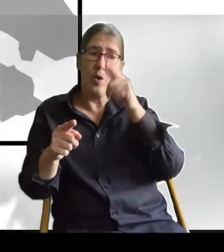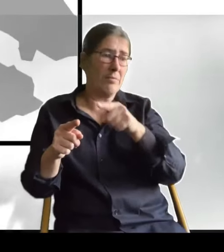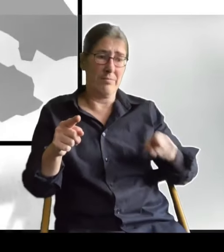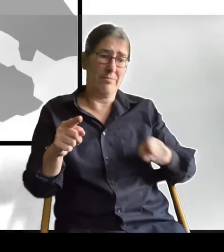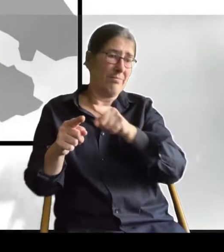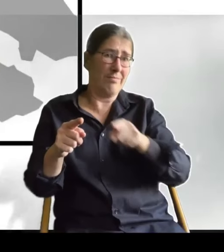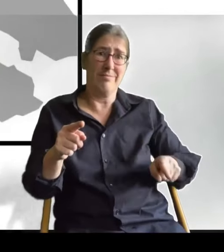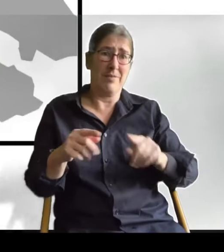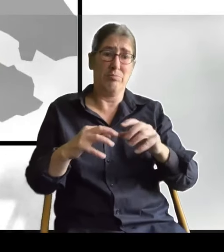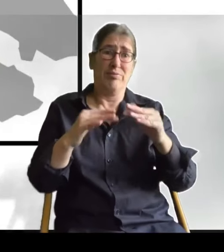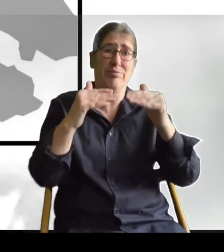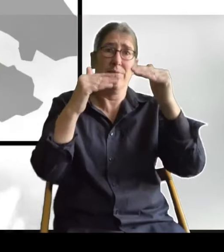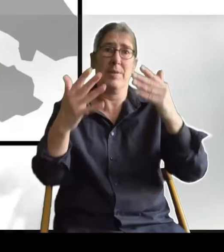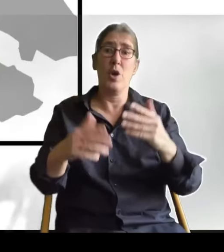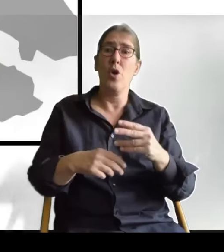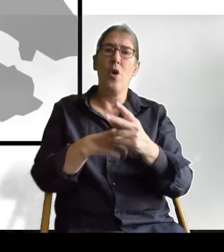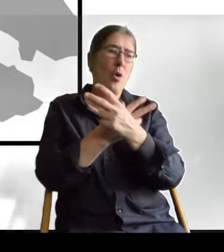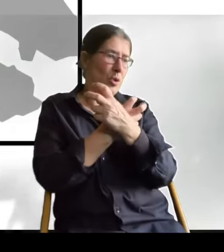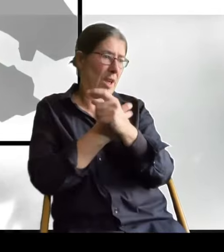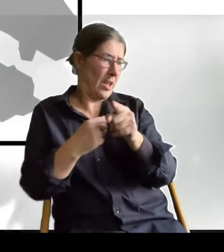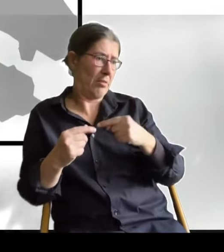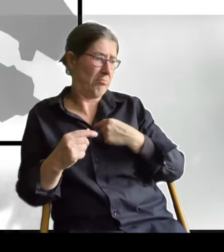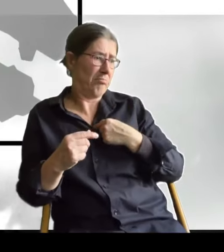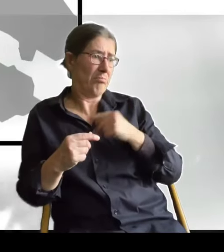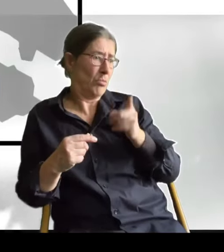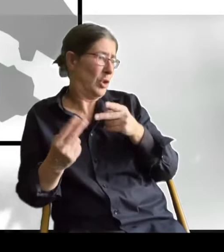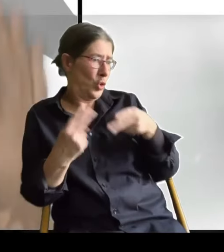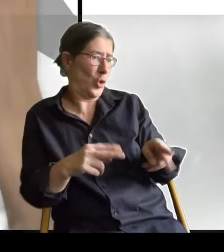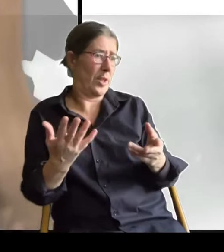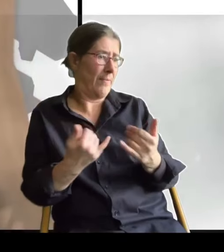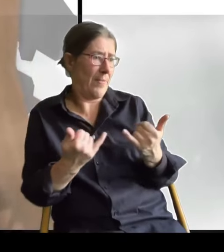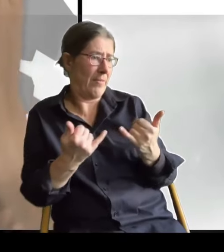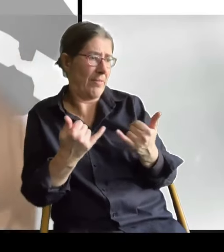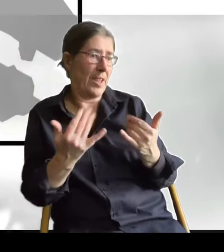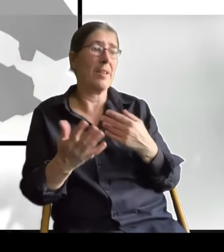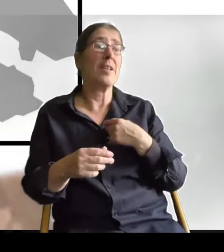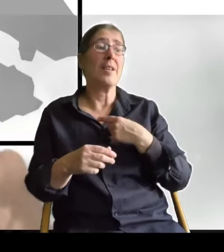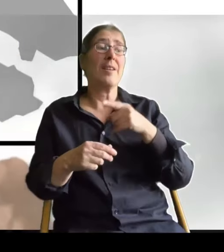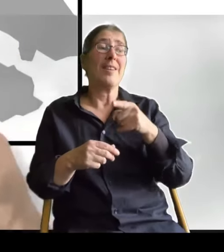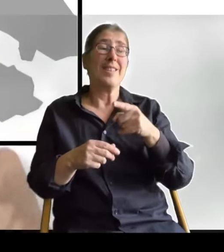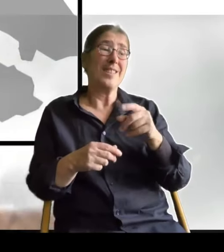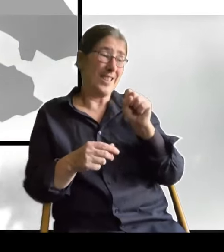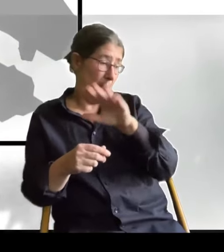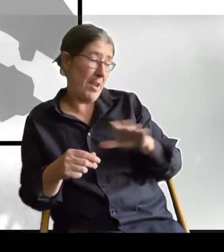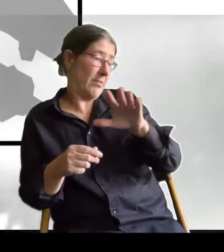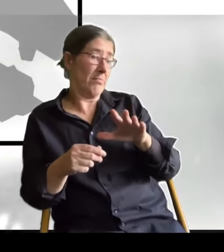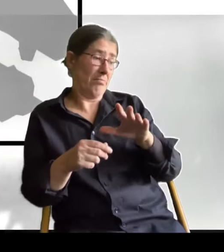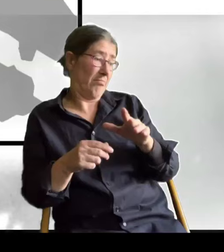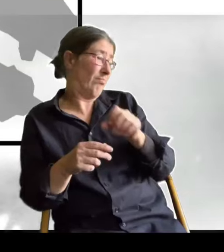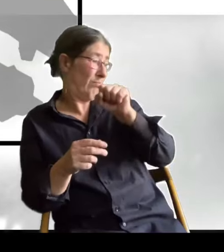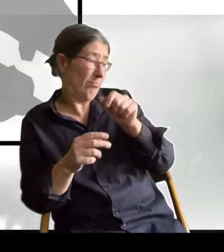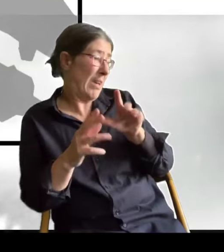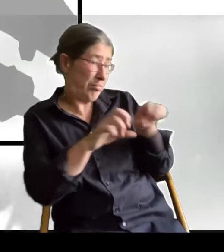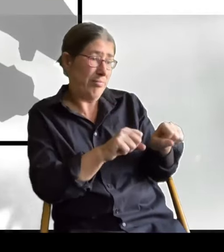nationen eskaliert die österreicher sehen sich zu einer reaktion gezwungen um aber gegen serbien vor zu gehen benötigen sie